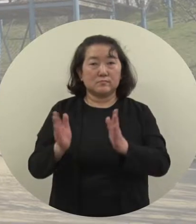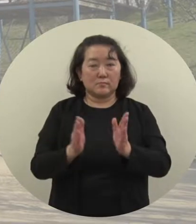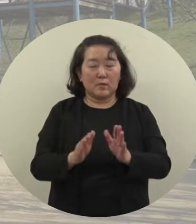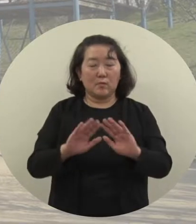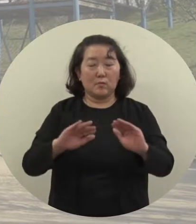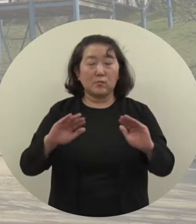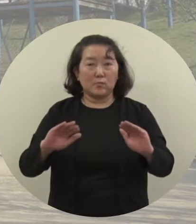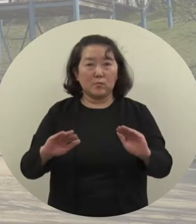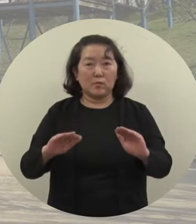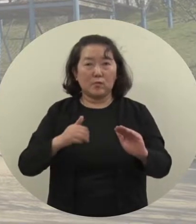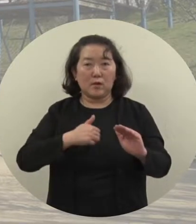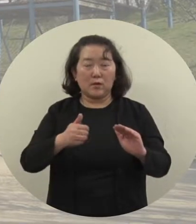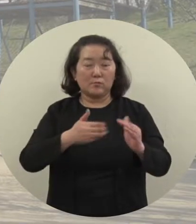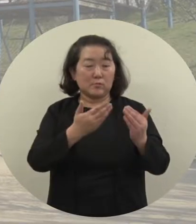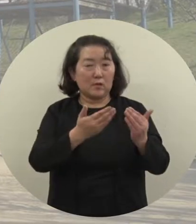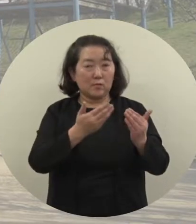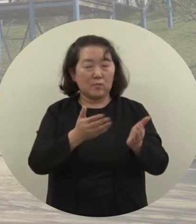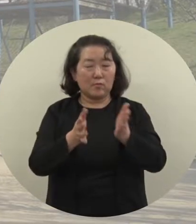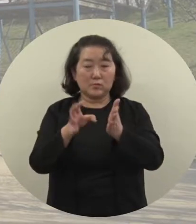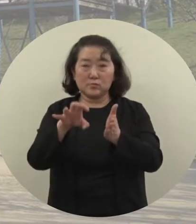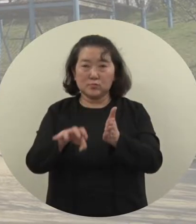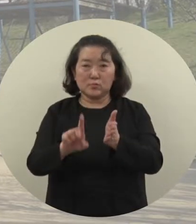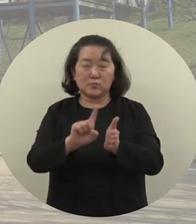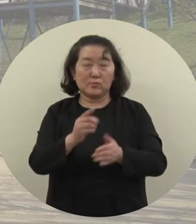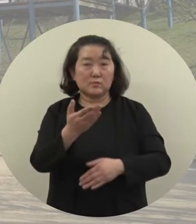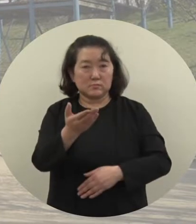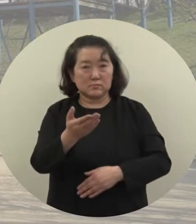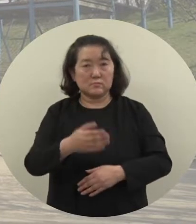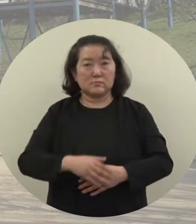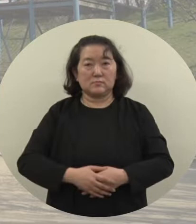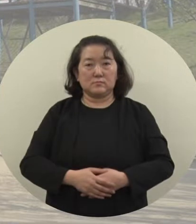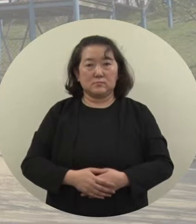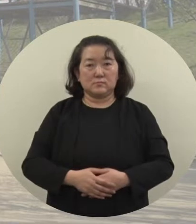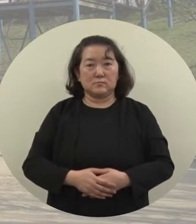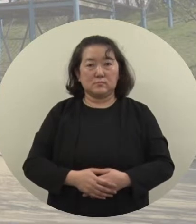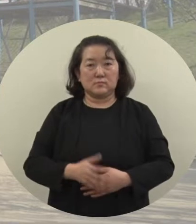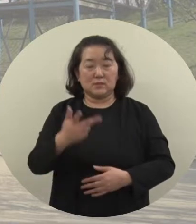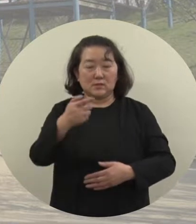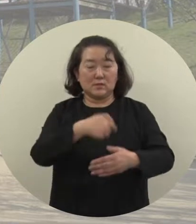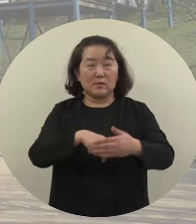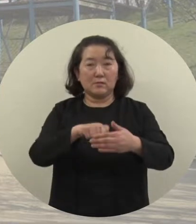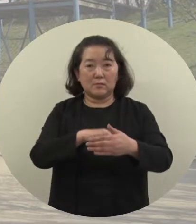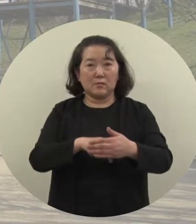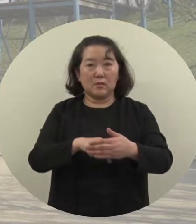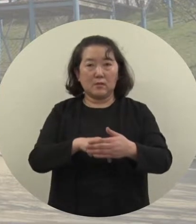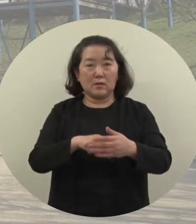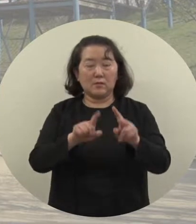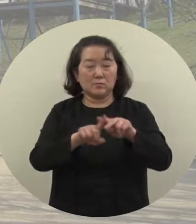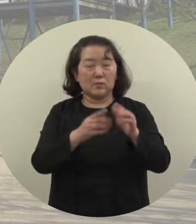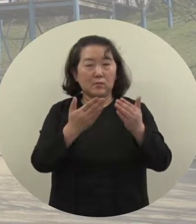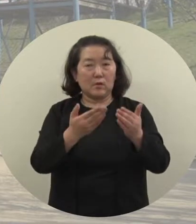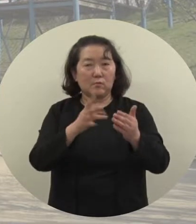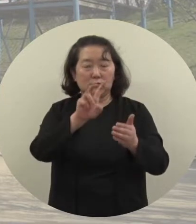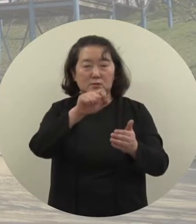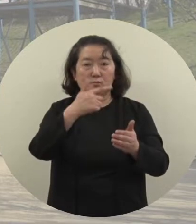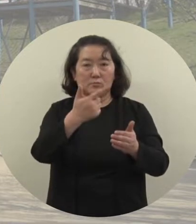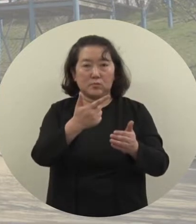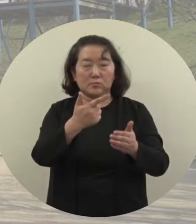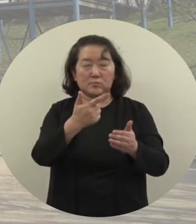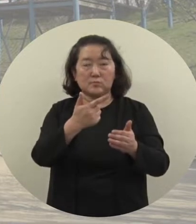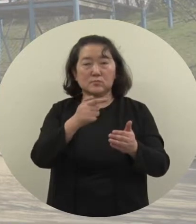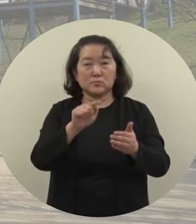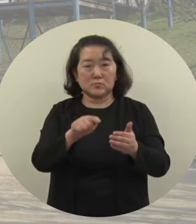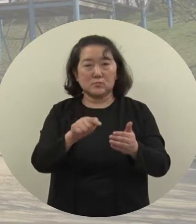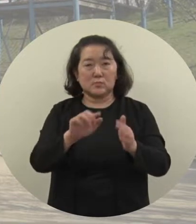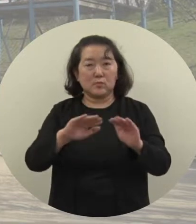通う学校や保育所はどうでしょう。市内には公立小学校が26校あり、児童